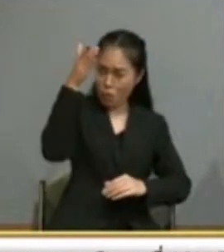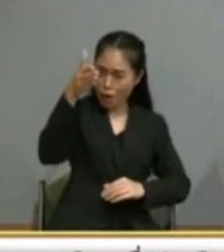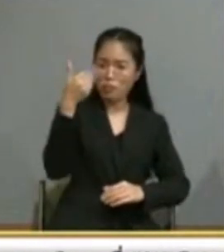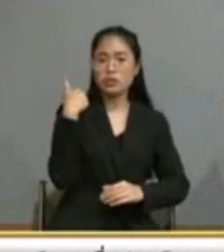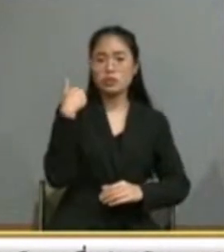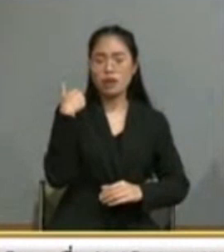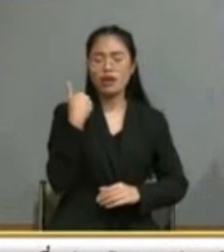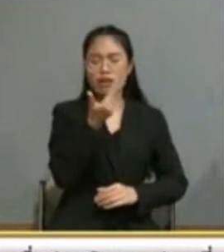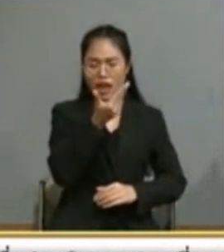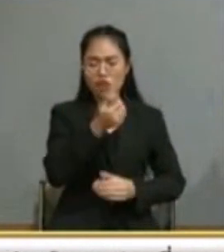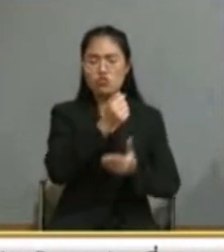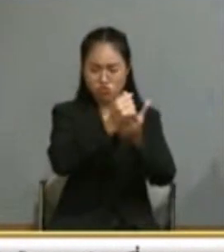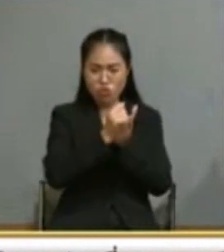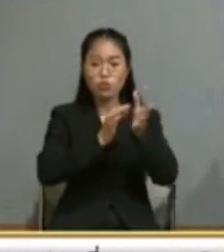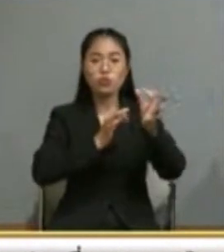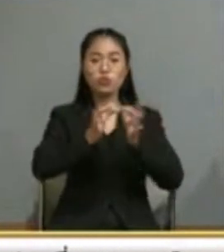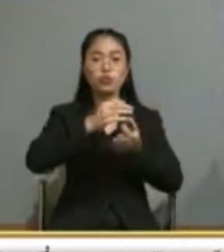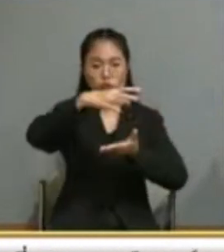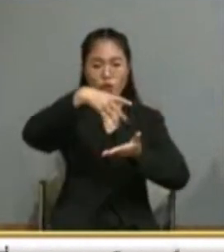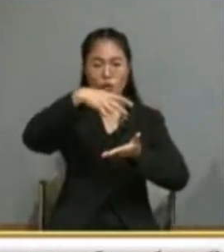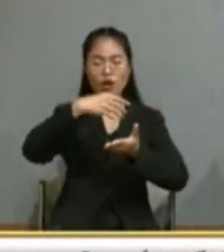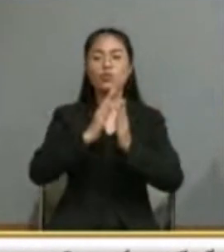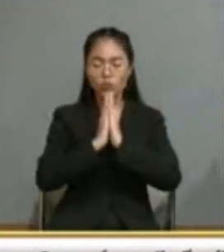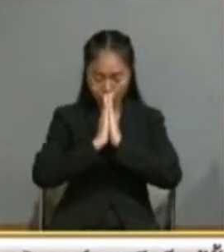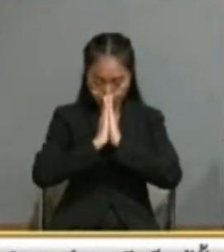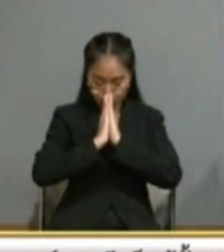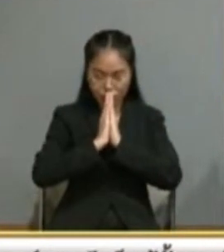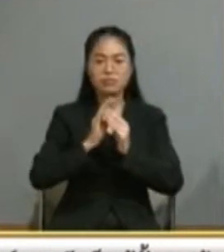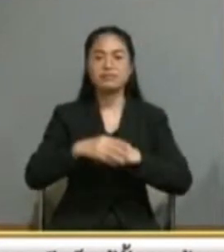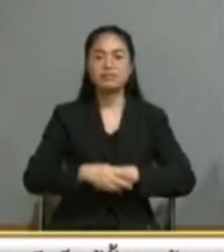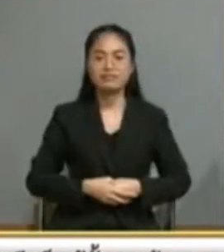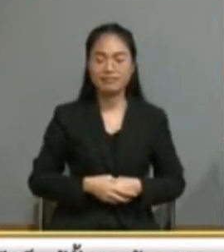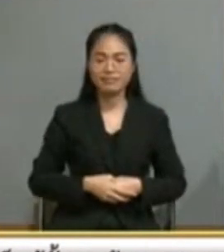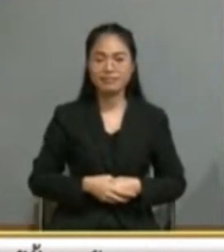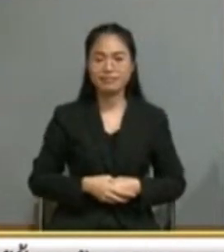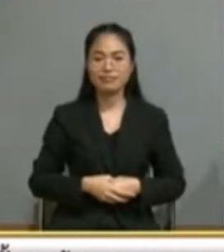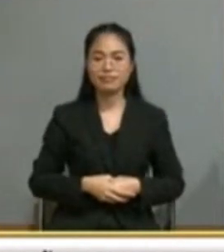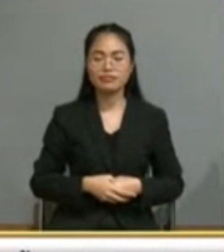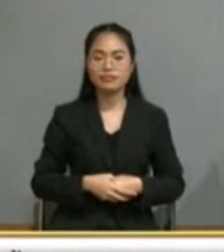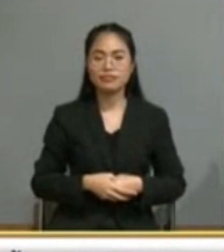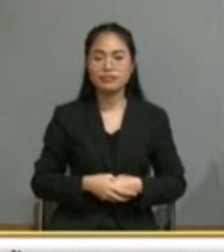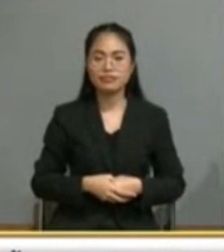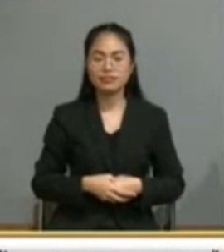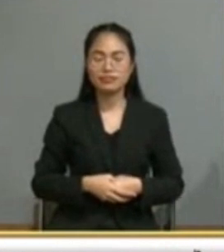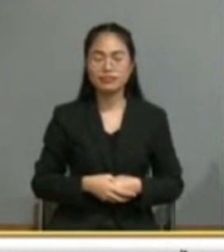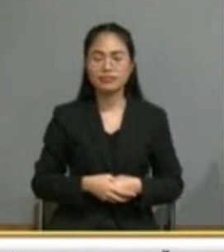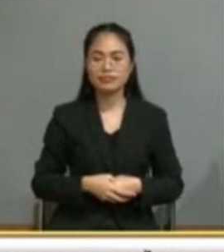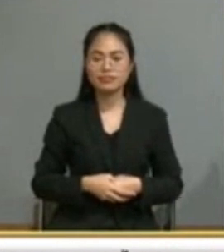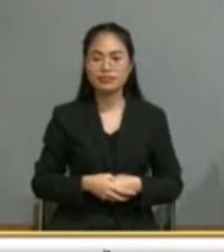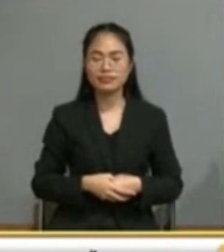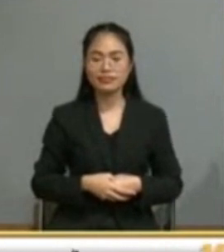อย่างไรครั โดยขอทราบ รายละเอียดด้วยครัขบคคร ชacian ครัครับท่าน